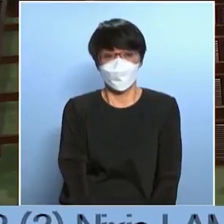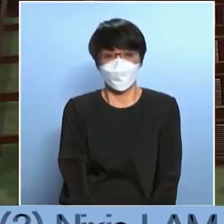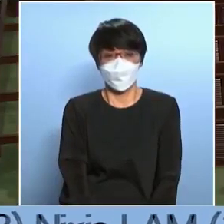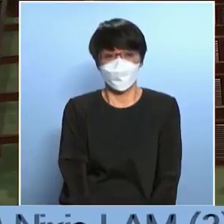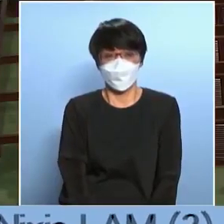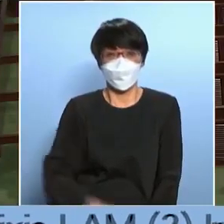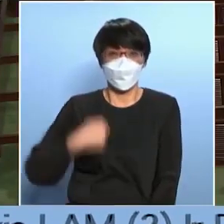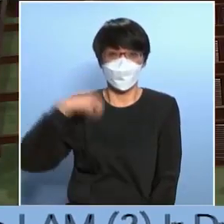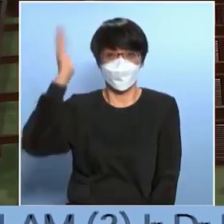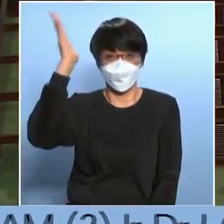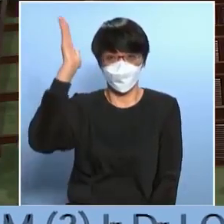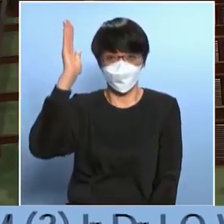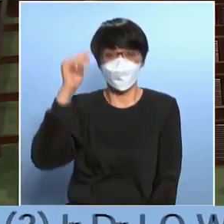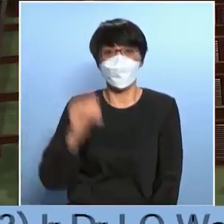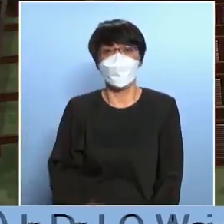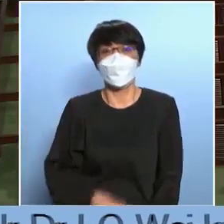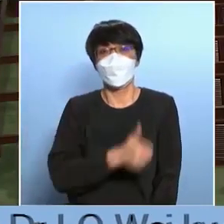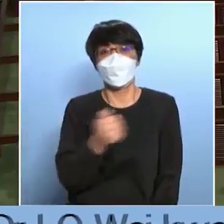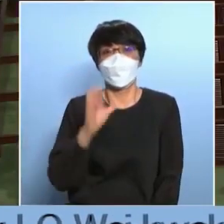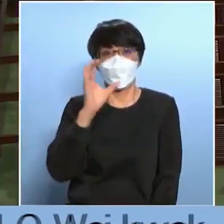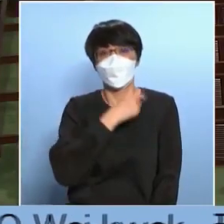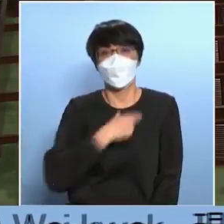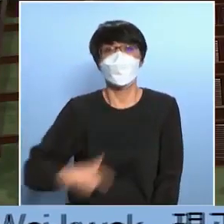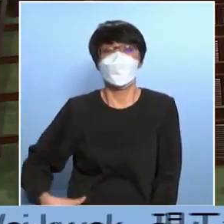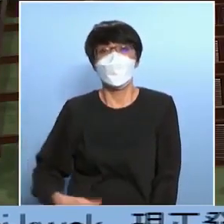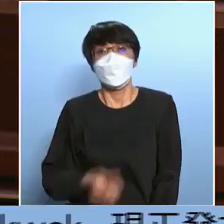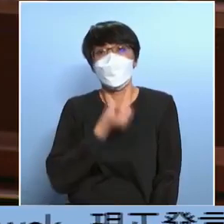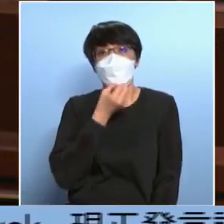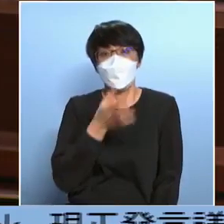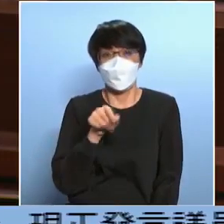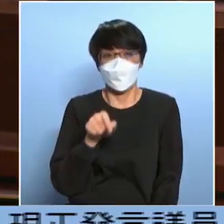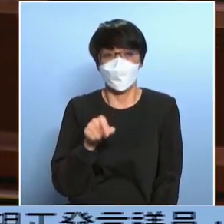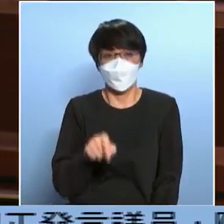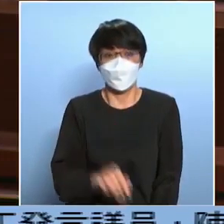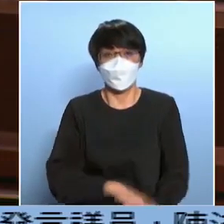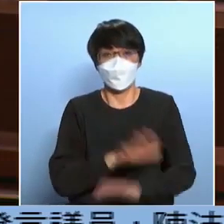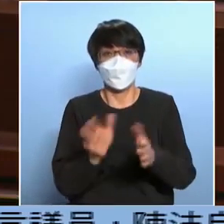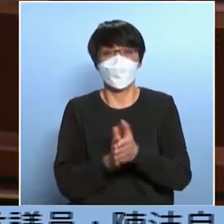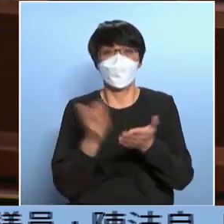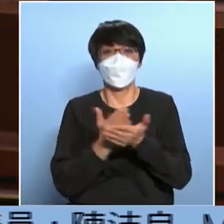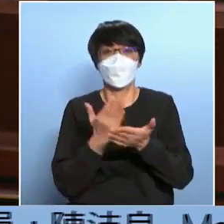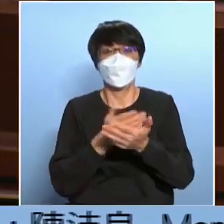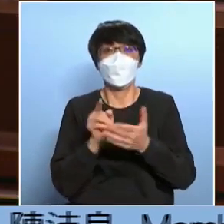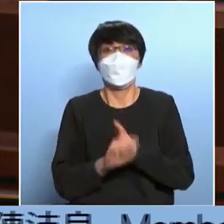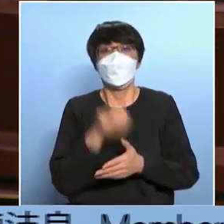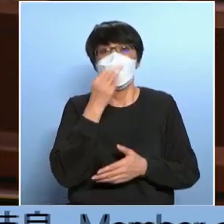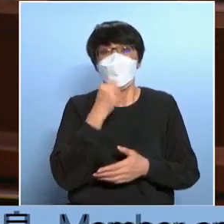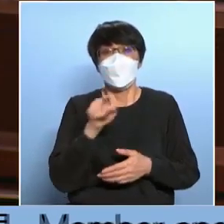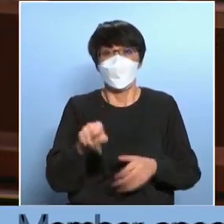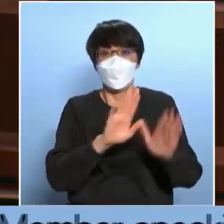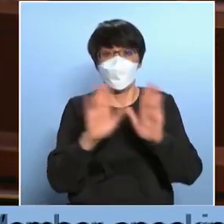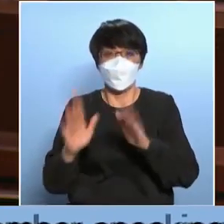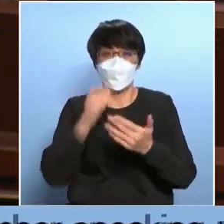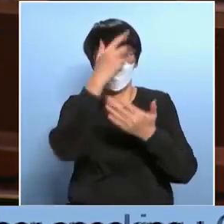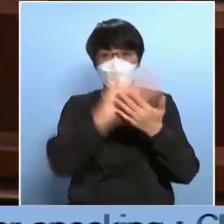主席，我發言是感謝陳恆鑌議員提出這個全面檢視完善本港牙科服務